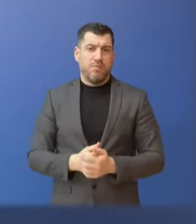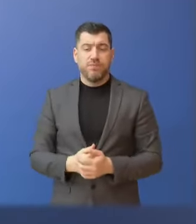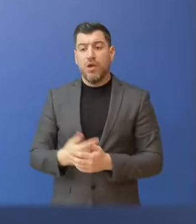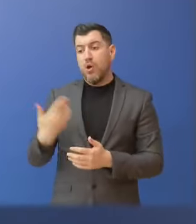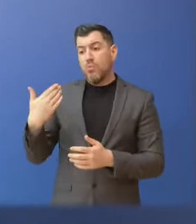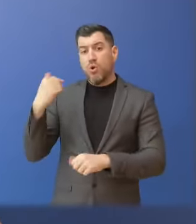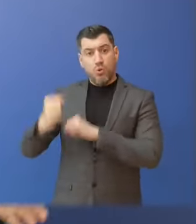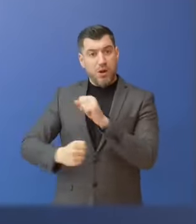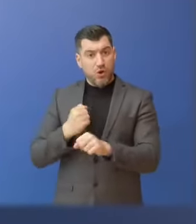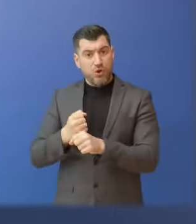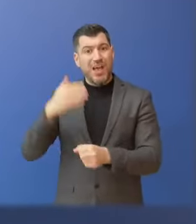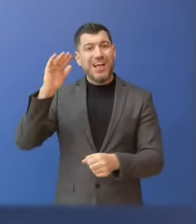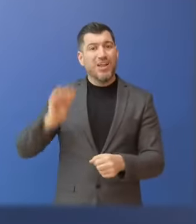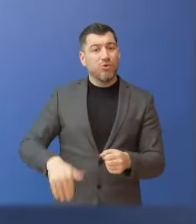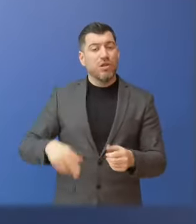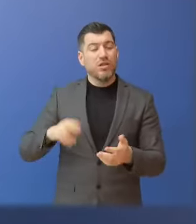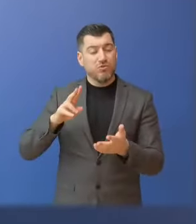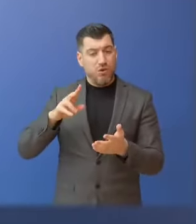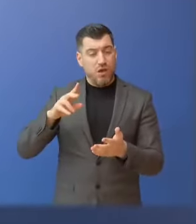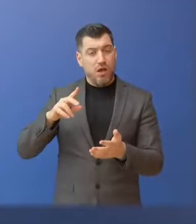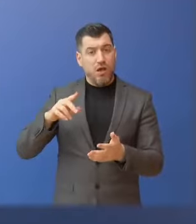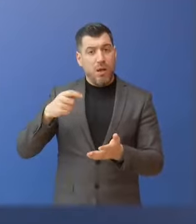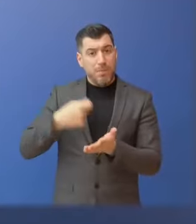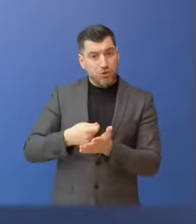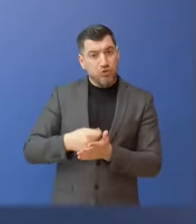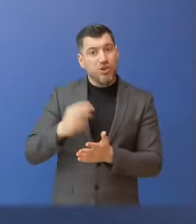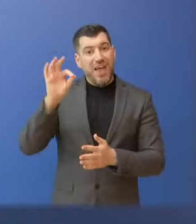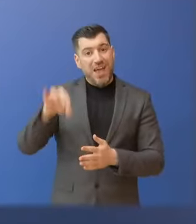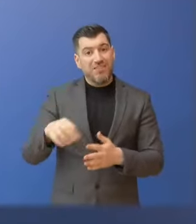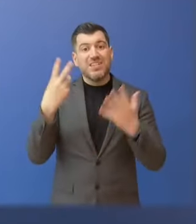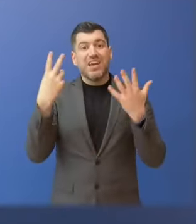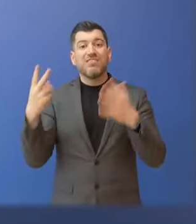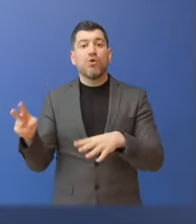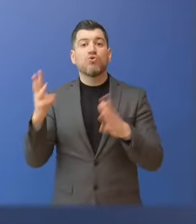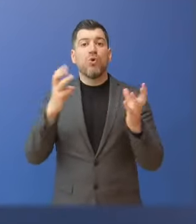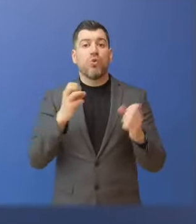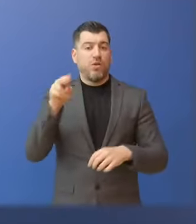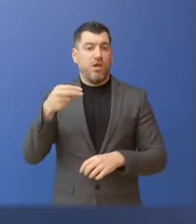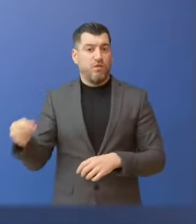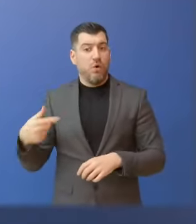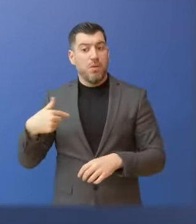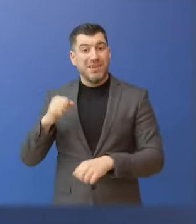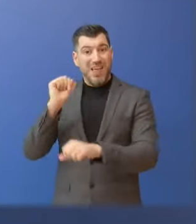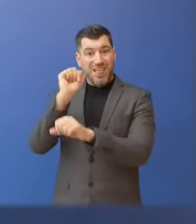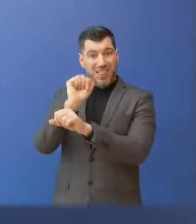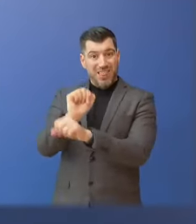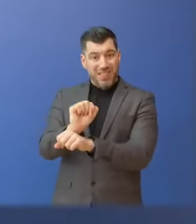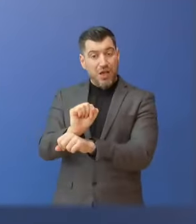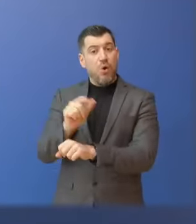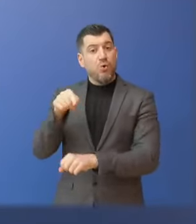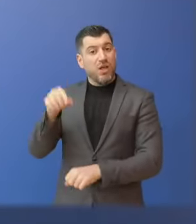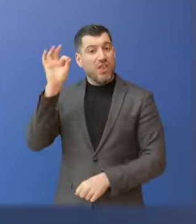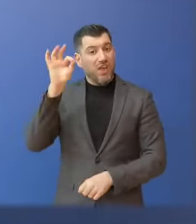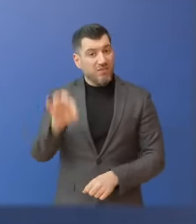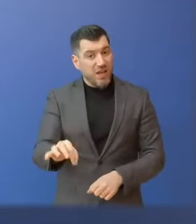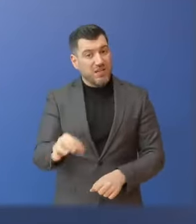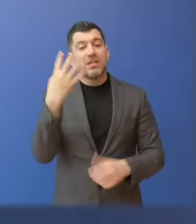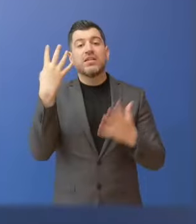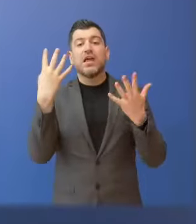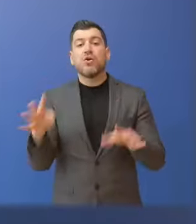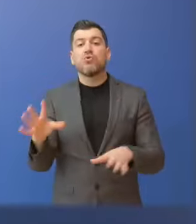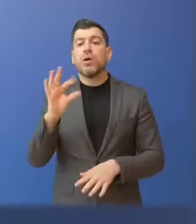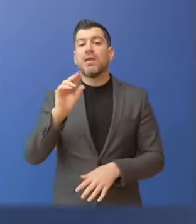κατά 20% απ τα 650 στα 780€ και είναι δέσμευσή μας πως θα φτάσει τα